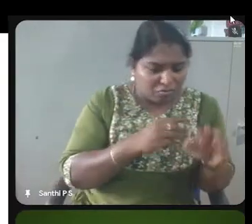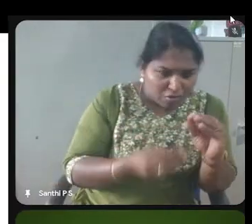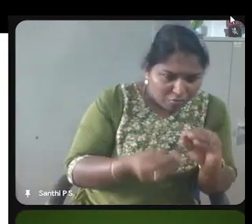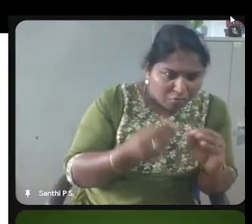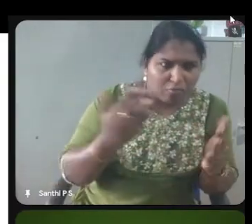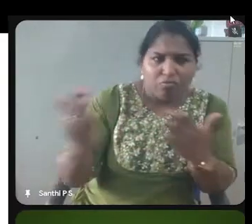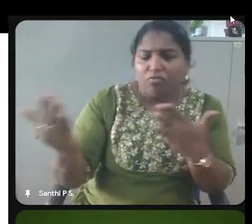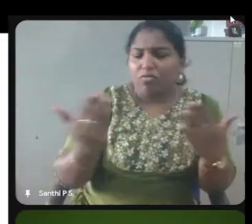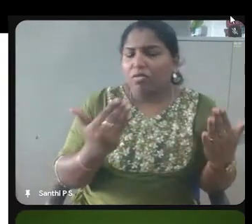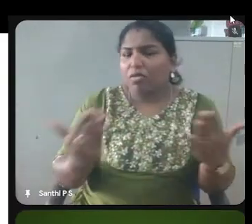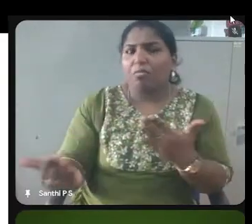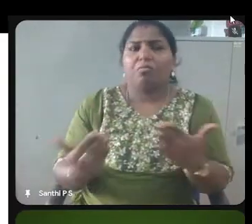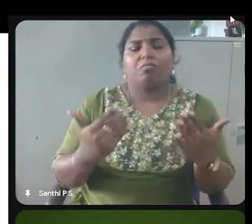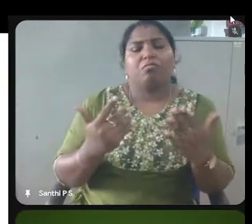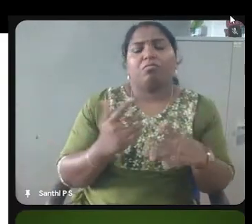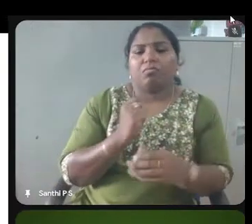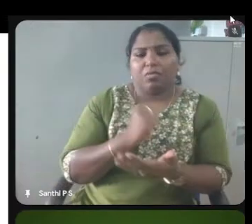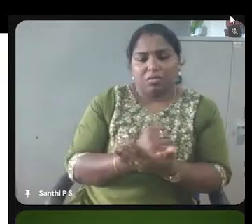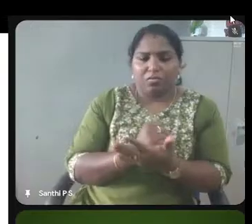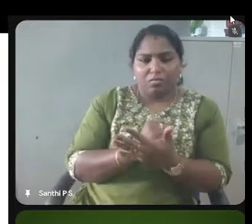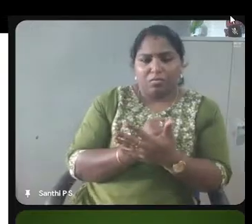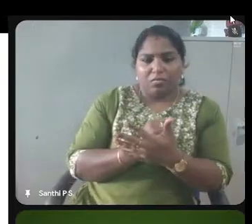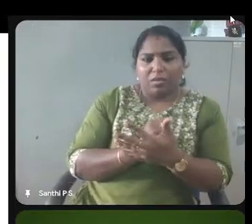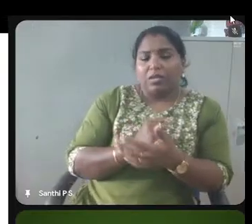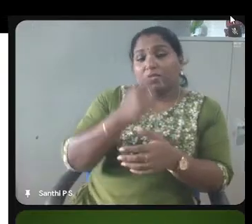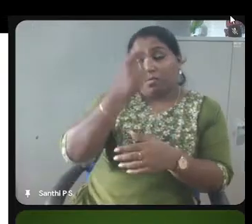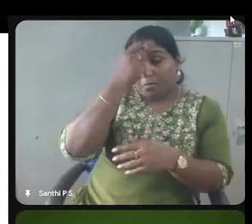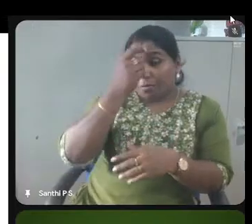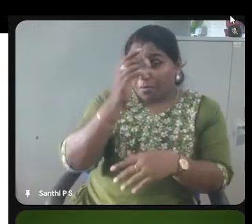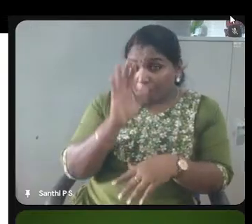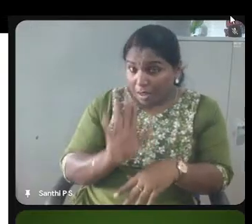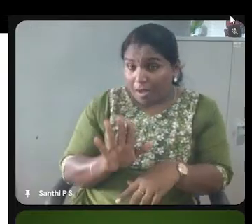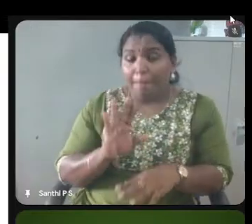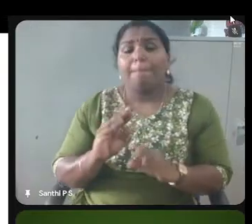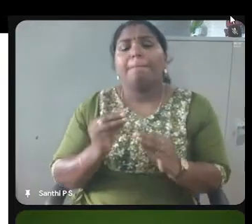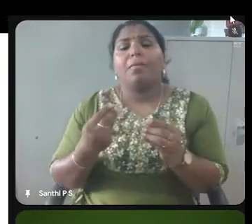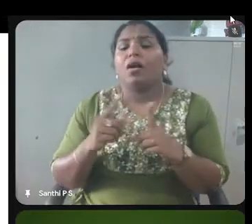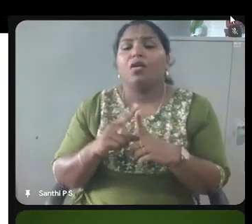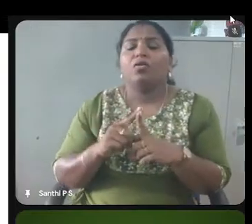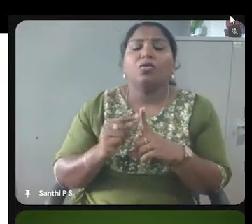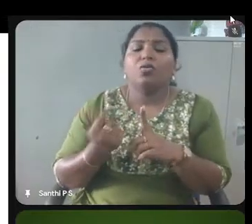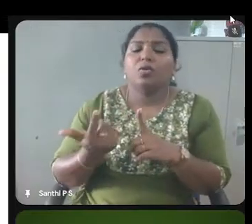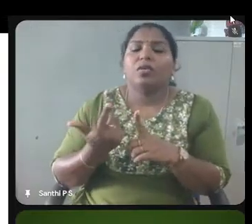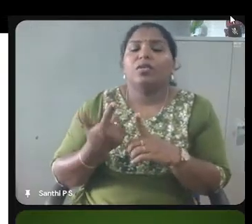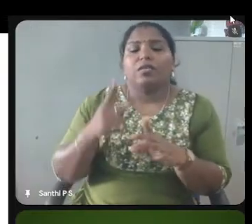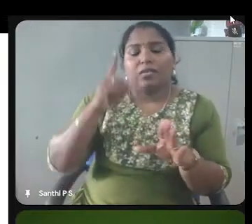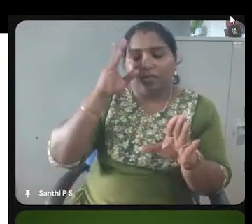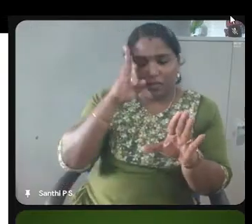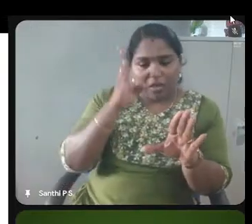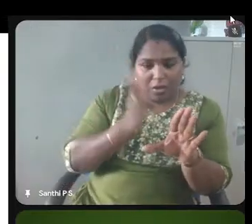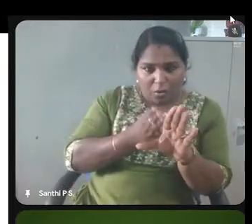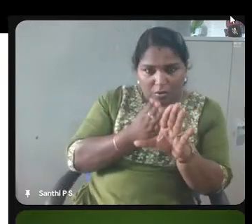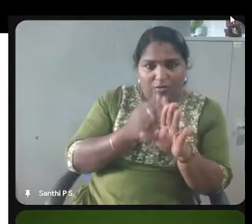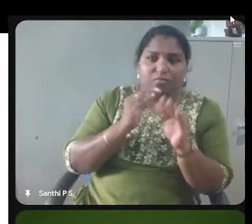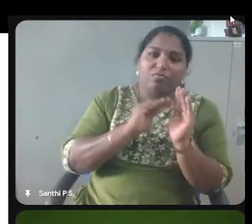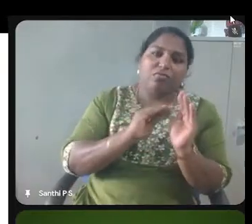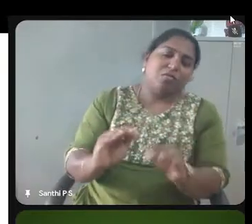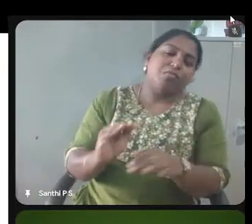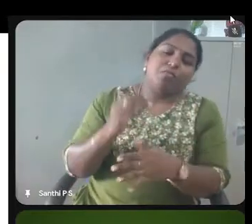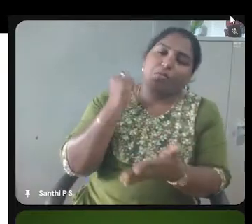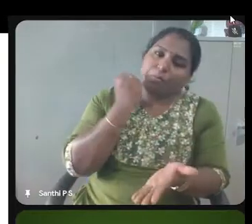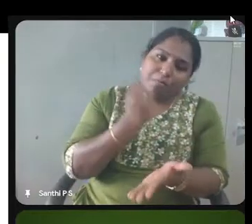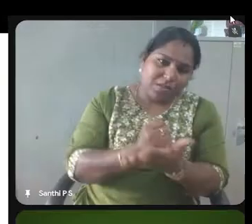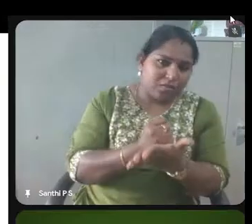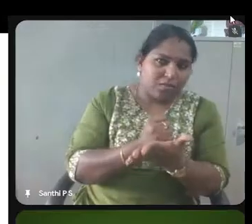ഷെഡ്യൂളിംഗ് ചെയ്യാൻ പറ്റും. പക്ഷെ പ്രോബ്ലം ഉണ്ടെങ്കിൽ ഏറ്റവും അത്യാവശ്യം നിങ്ങൾ ഡെഫിനറ്റ്ലി ഒരു സൈക്കോളജിക്കൽ സപ്പോർട്ട് എടുക്കാൻ വേണ്ടി